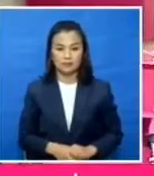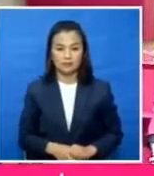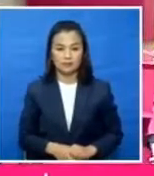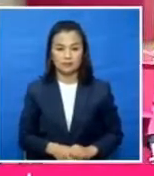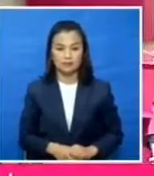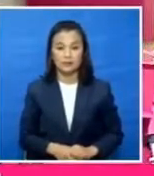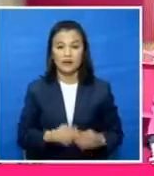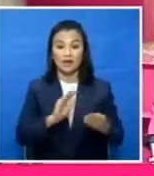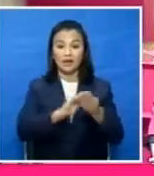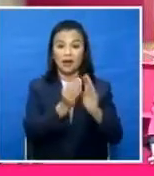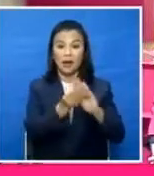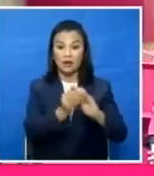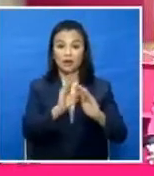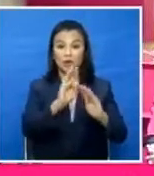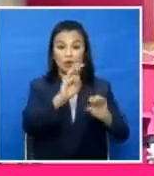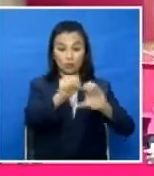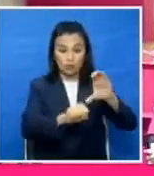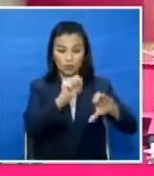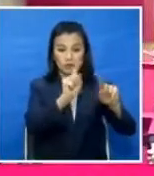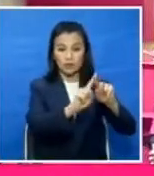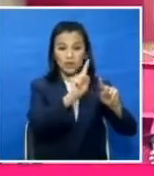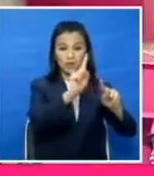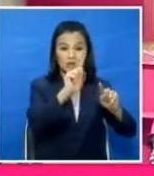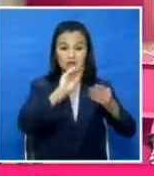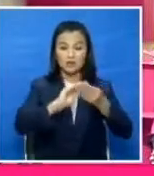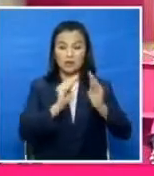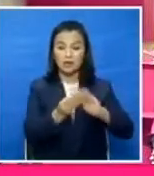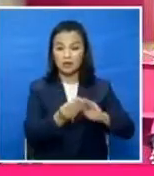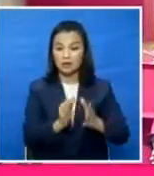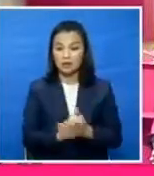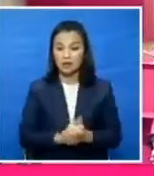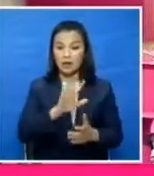เลขท้าย6ตัวหมุนครั้งที่1เลขที่ออก